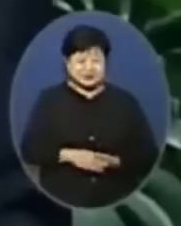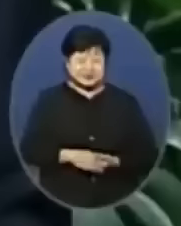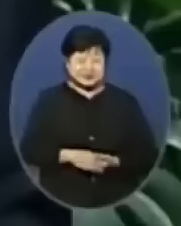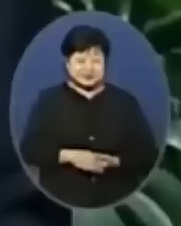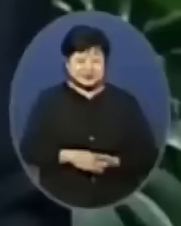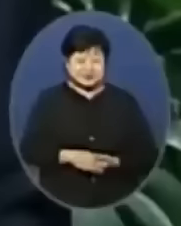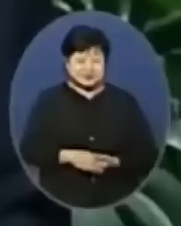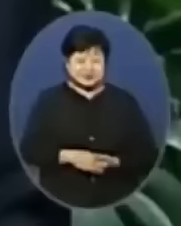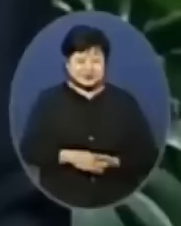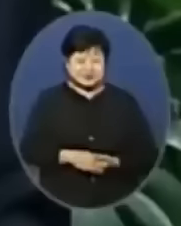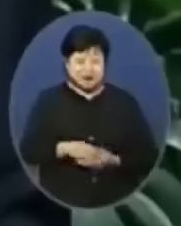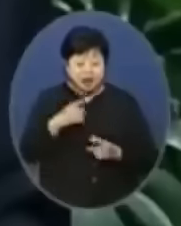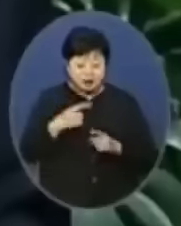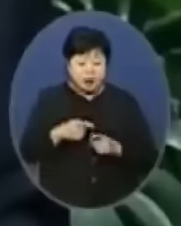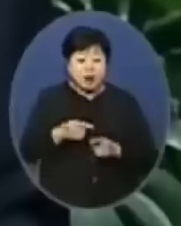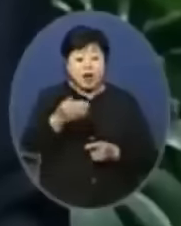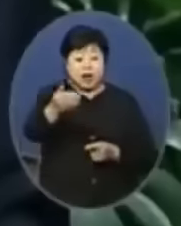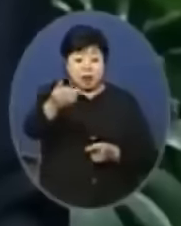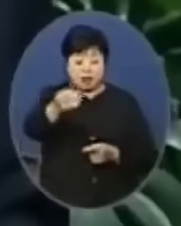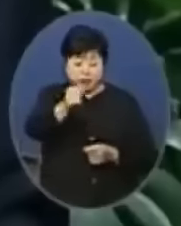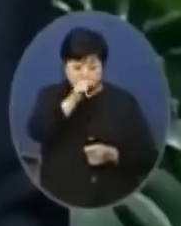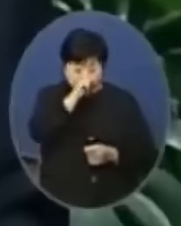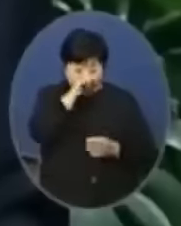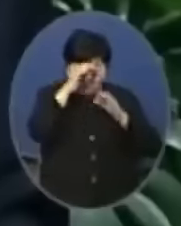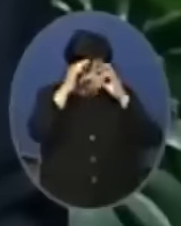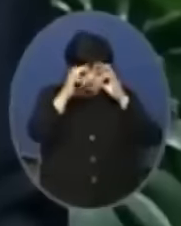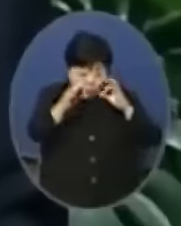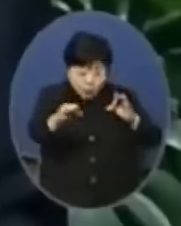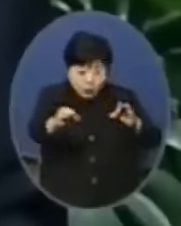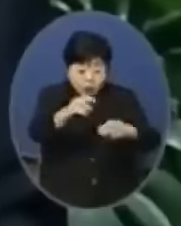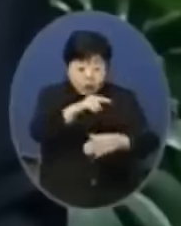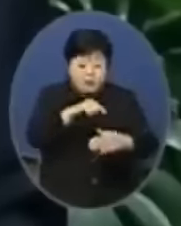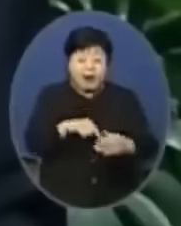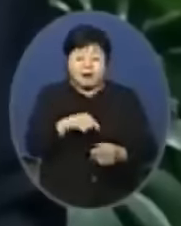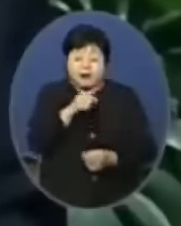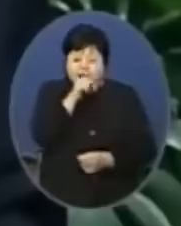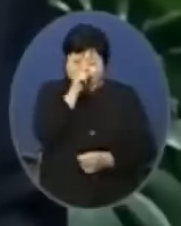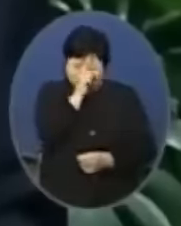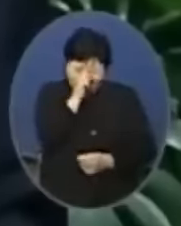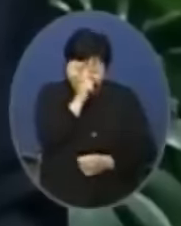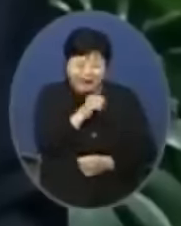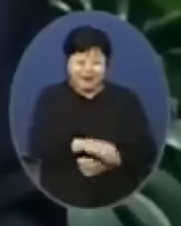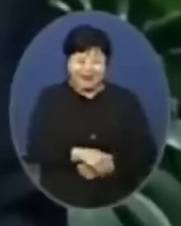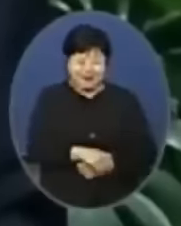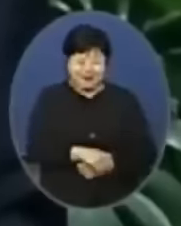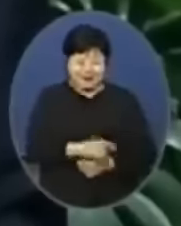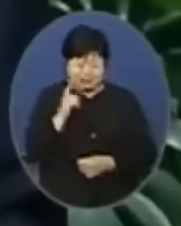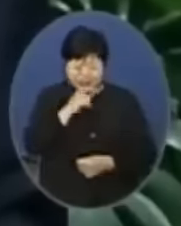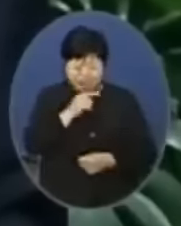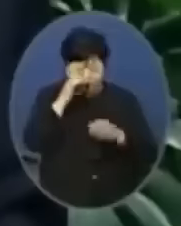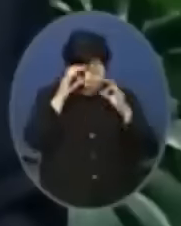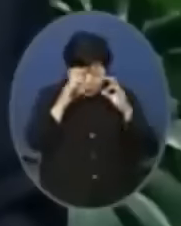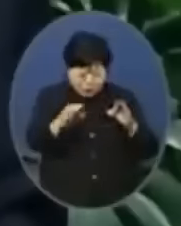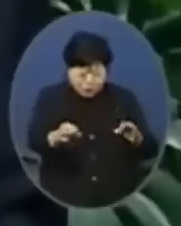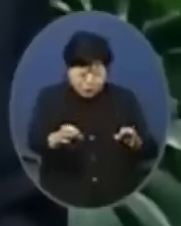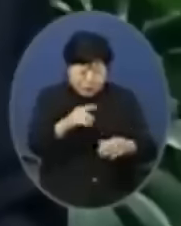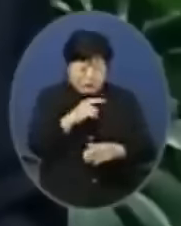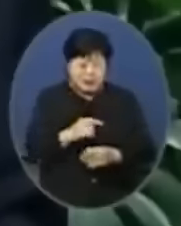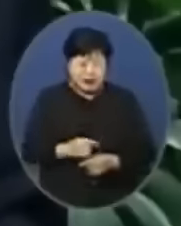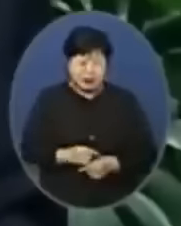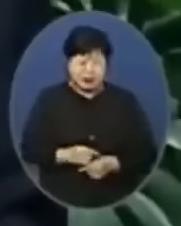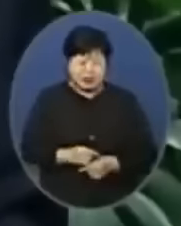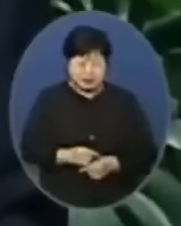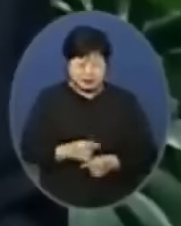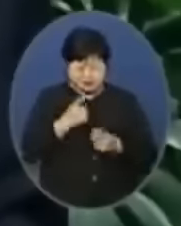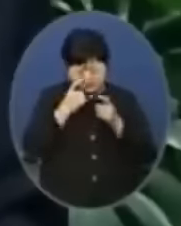그런 평가를 내리게 되는 것입니다. 좋은 것을 볼 때 마음이 좋습니다. 좋지 않은 것을 볼 때 마음에